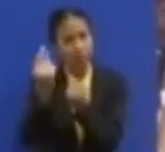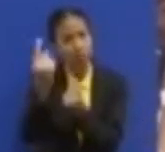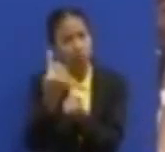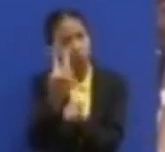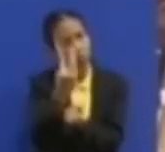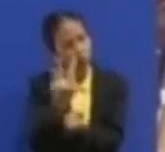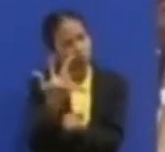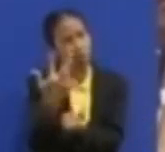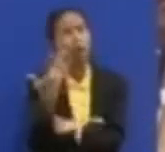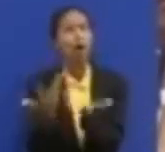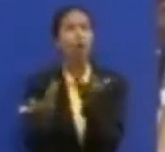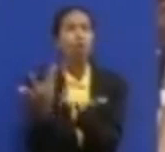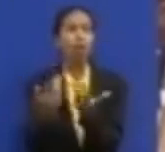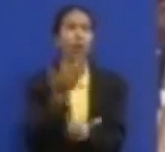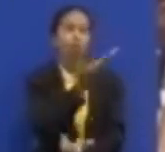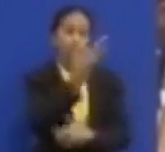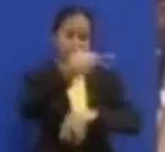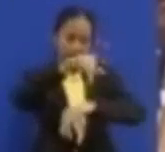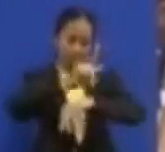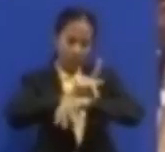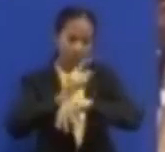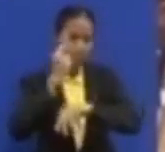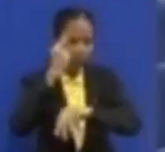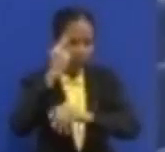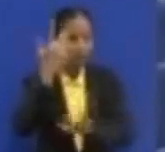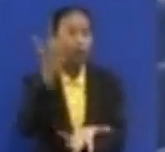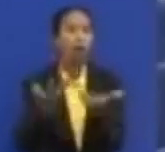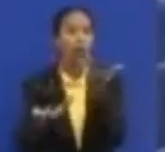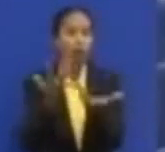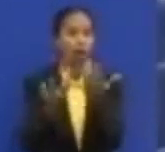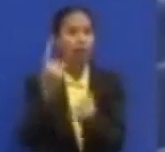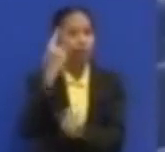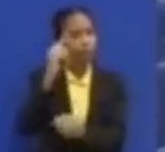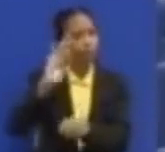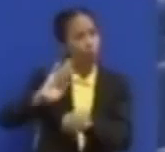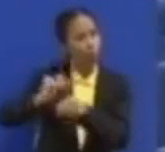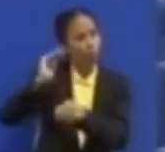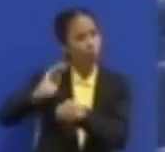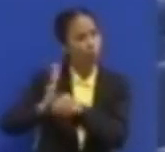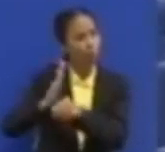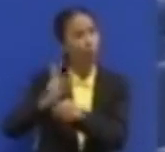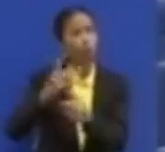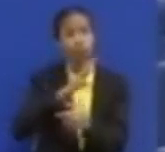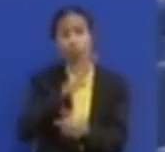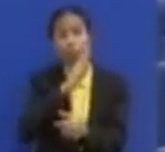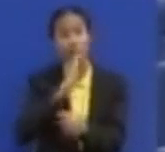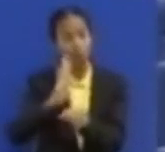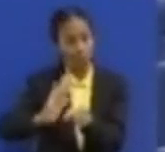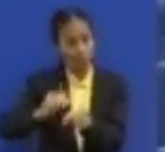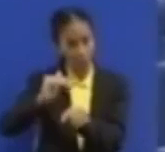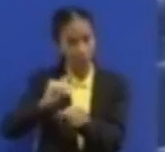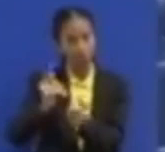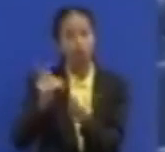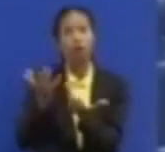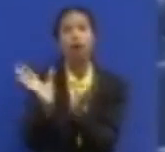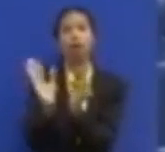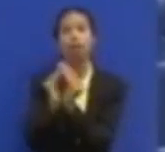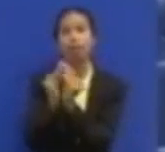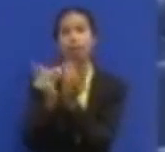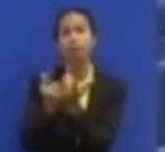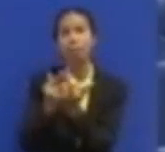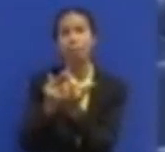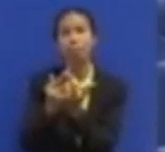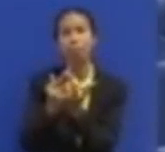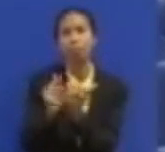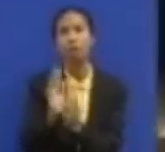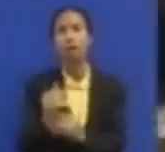ก็อยู่ที่ดุลพินิจของท่านประธานครับว่าพอเพียงที่จะลงมติได้หรือยังไม่ใช่ว่ามัดมือชก